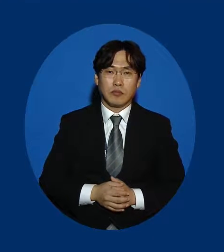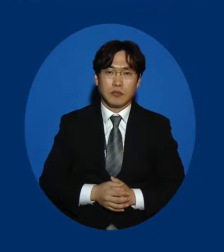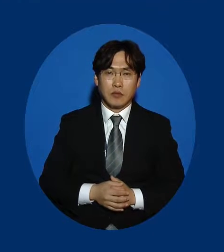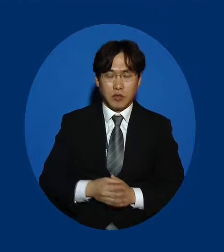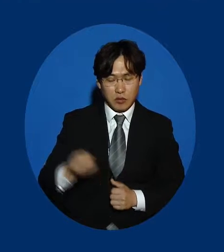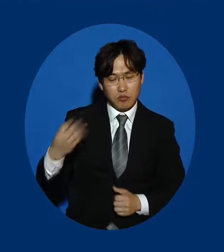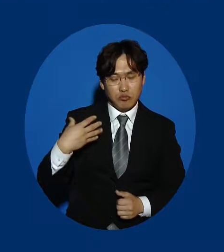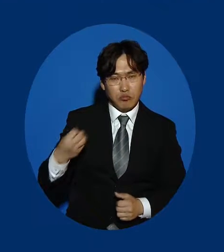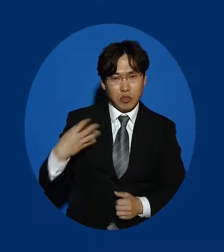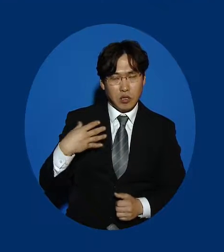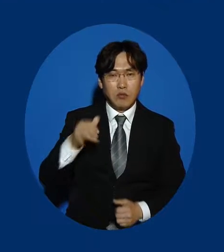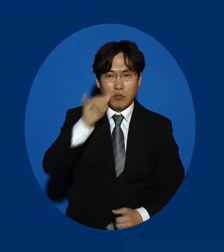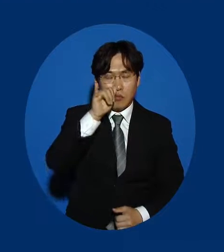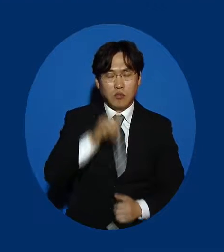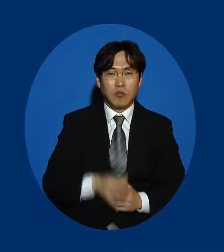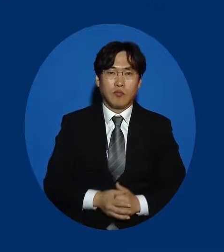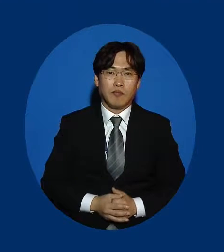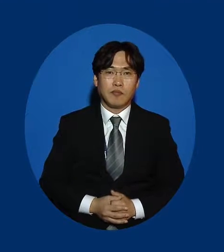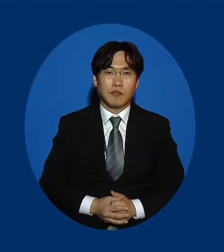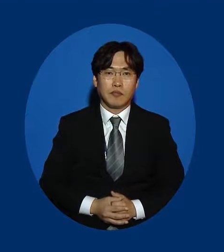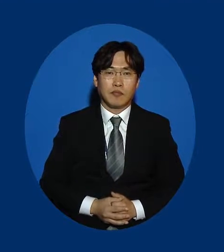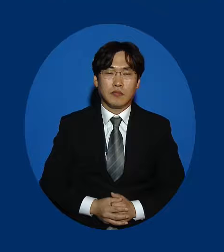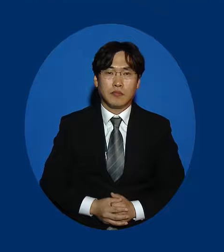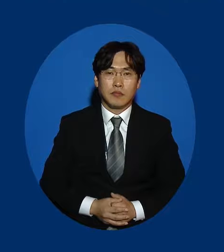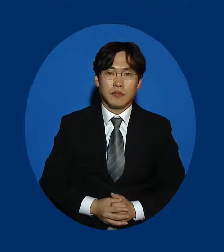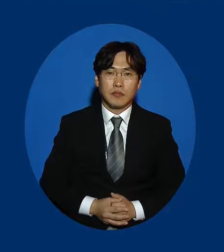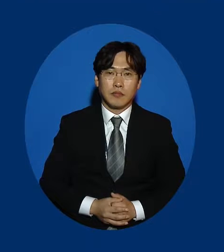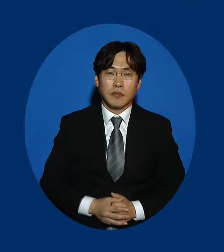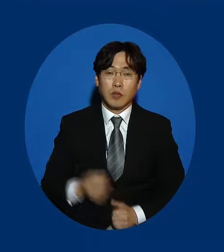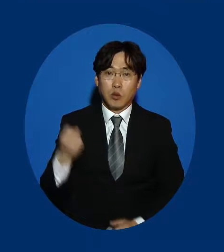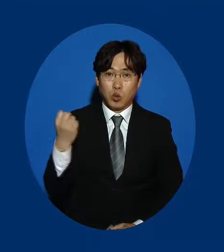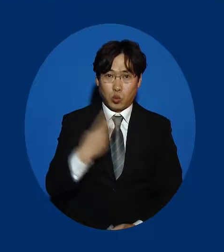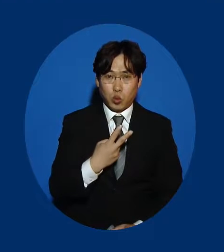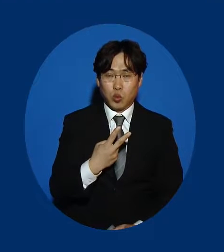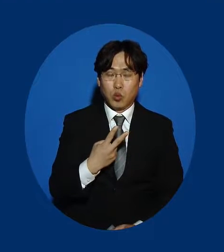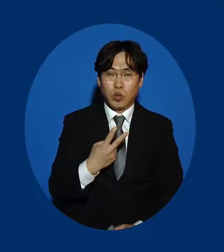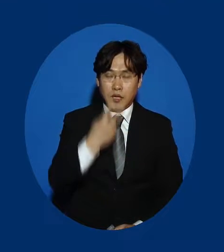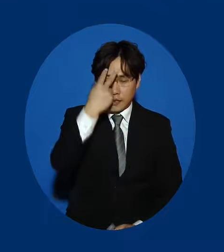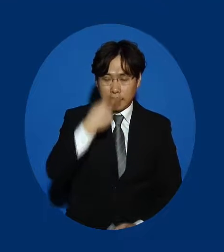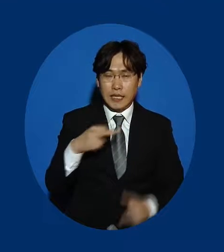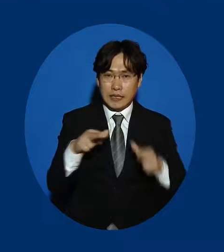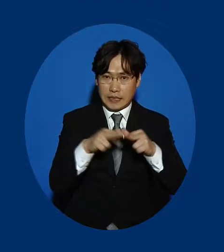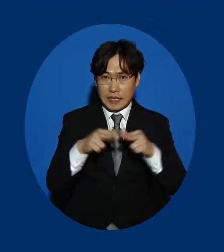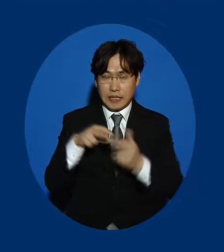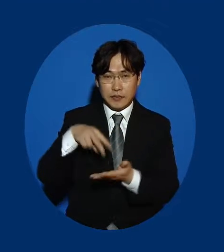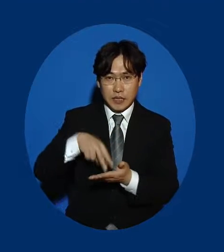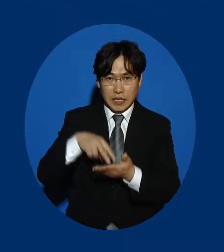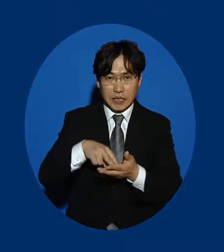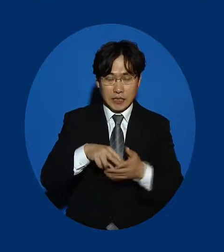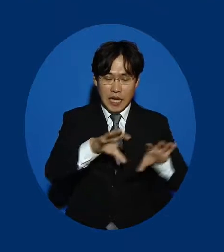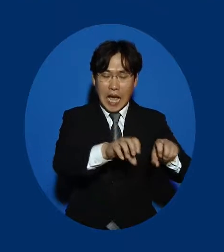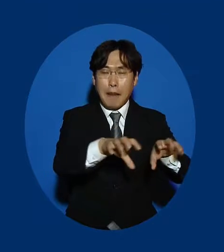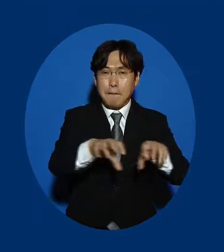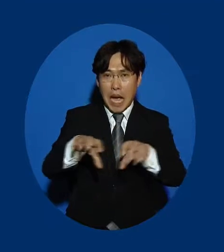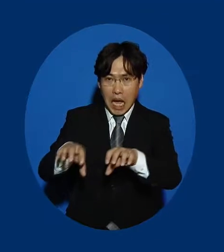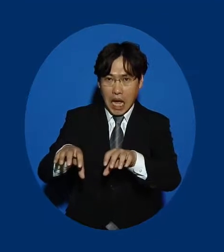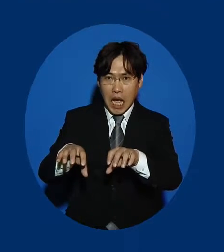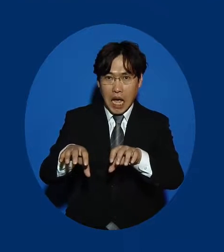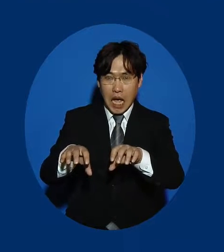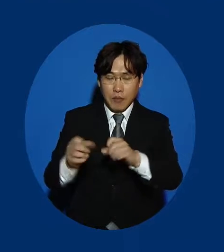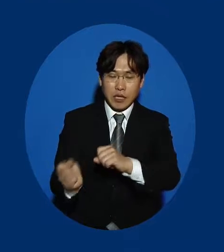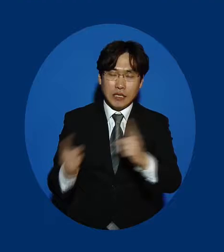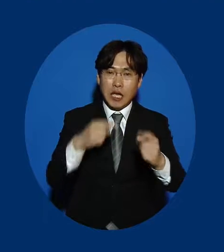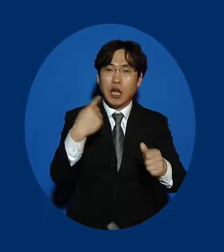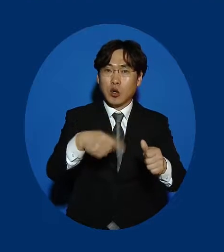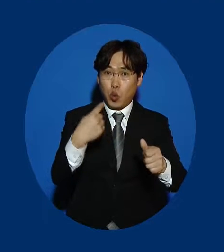상황이었다라는 불만들이 굉장히 주변에 많습니다. 그리고 아마 시각장애인 같은 경우에는 안마 교육이라든가 재활 교육을